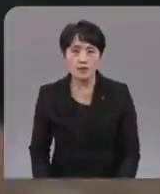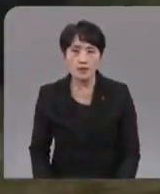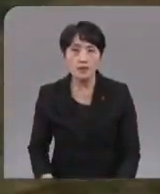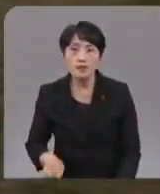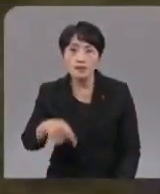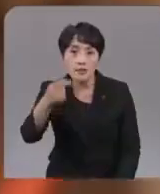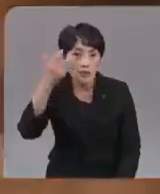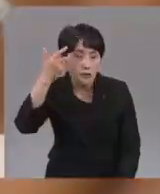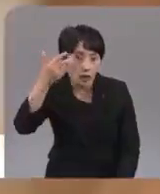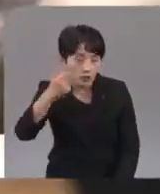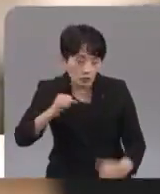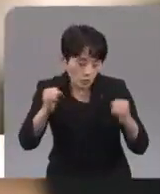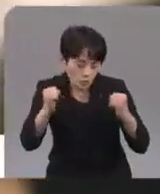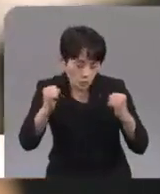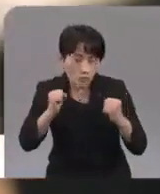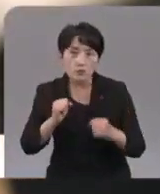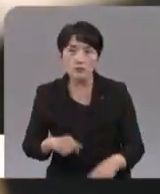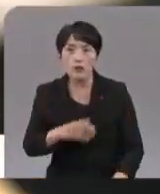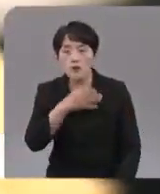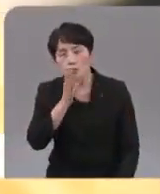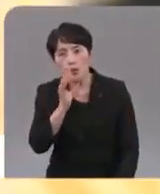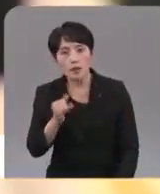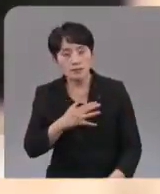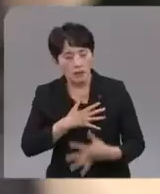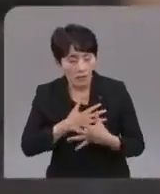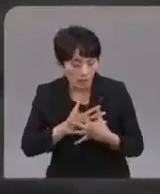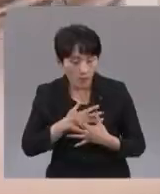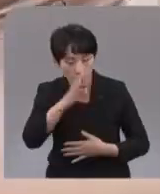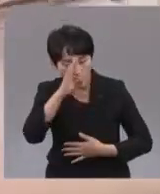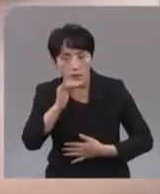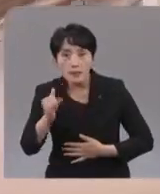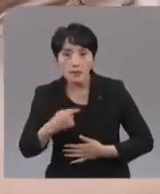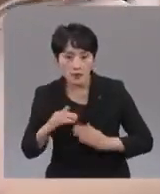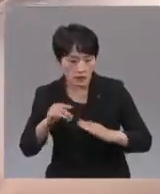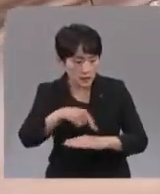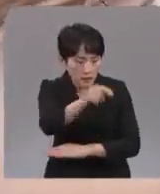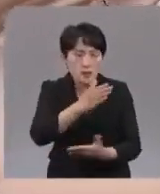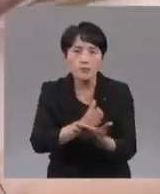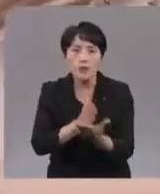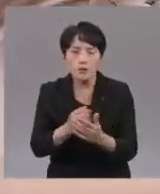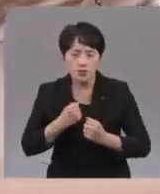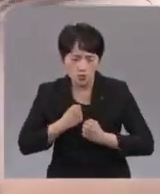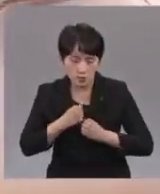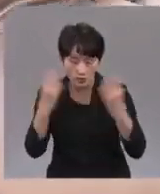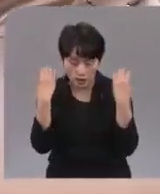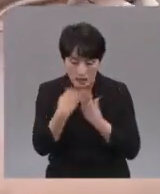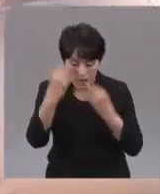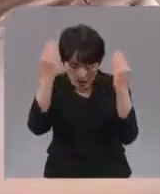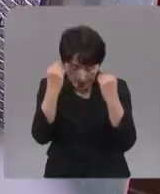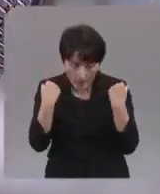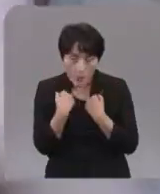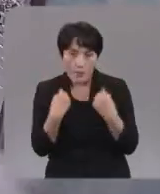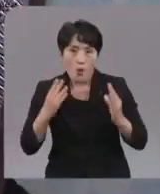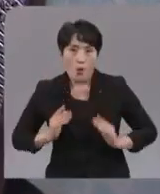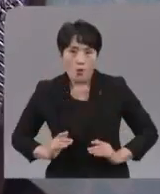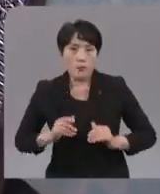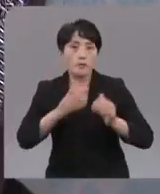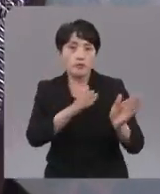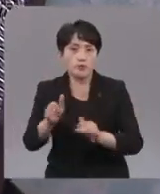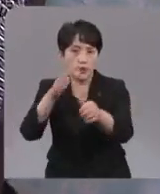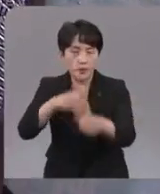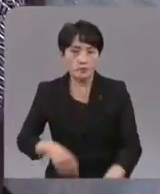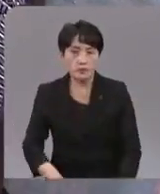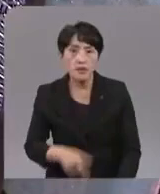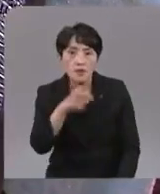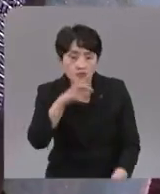mencapai 15 derajat Celcius di Soul dan 19 derajat Celcius di paju di mana suhu udara dingin kali ini